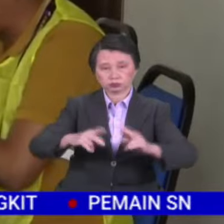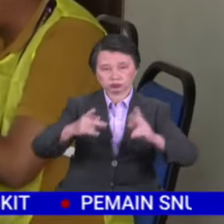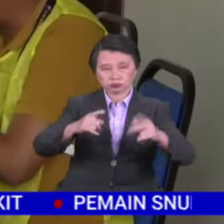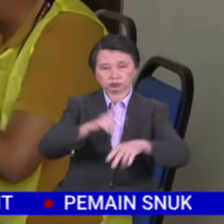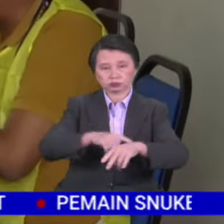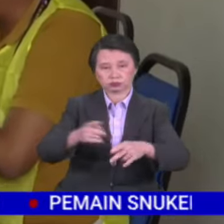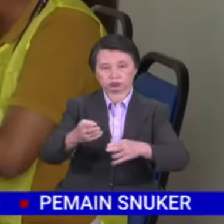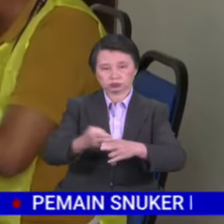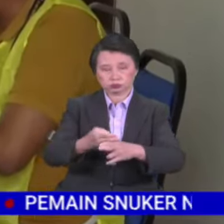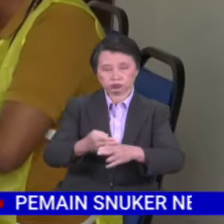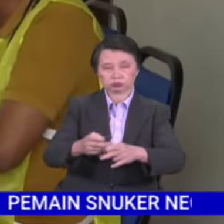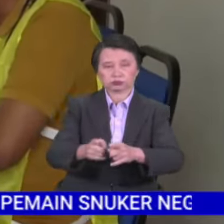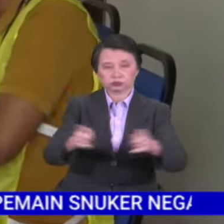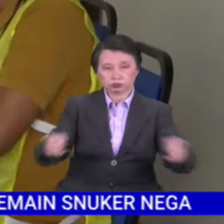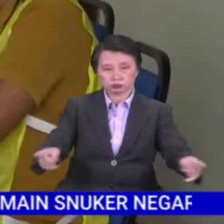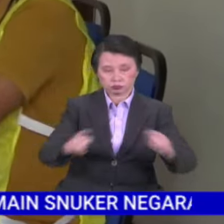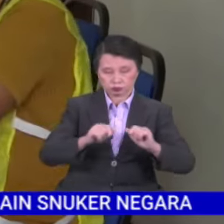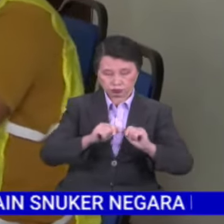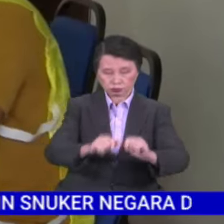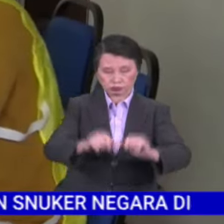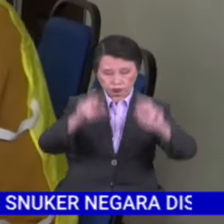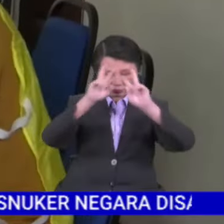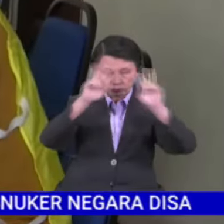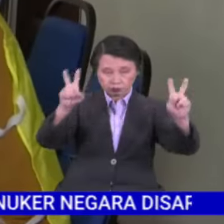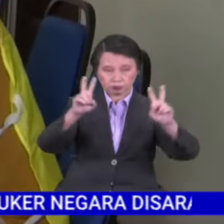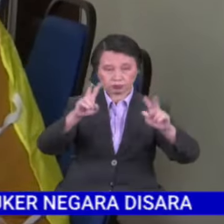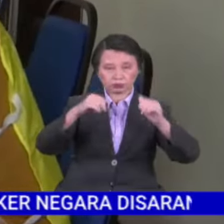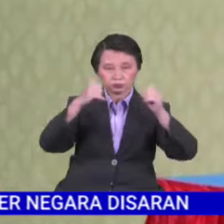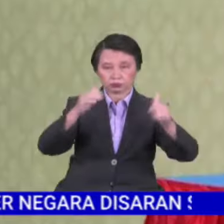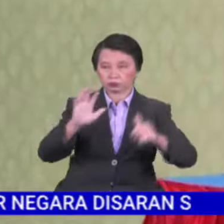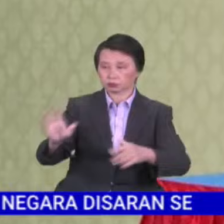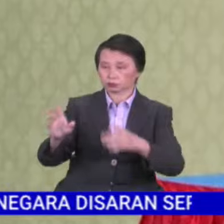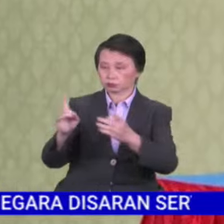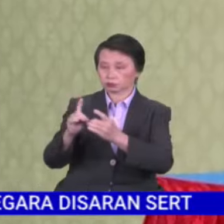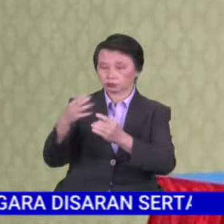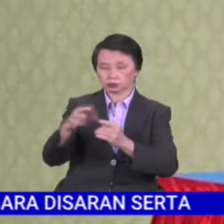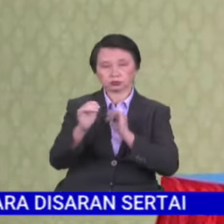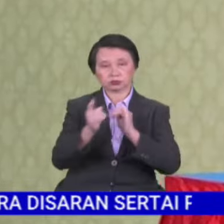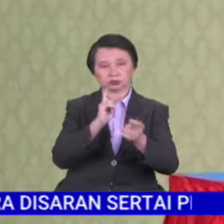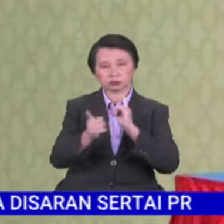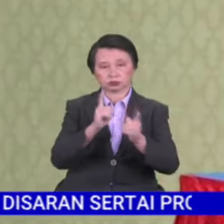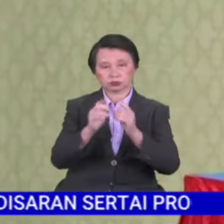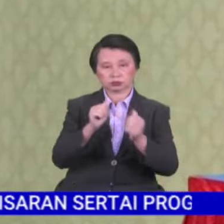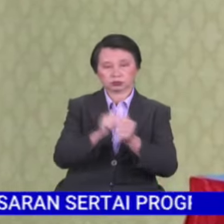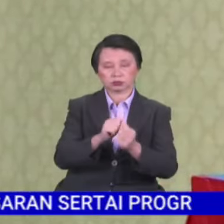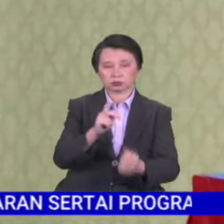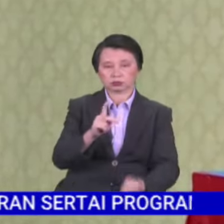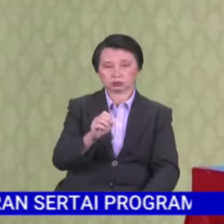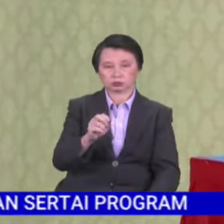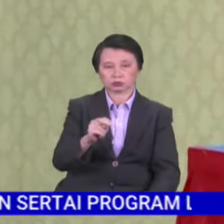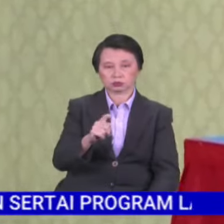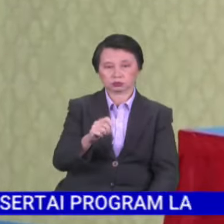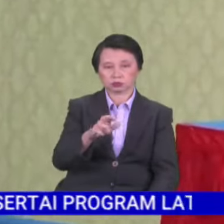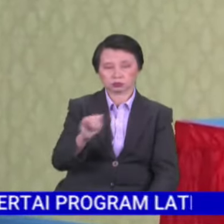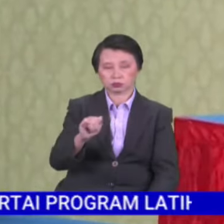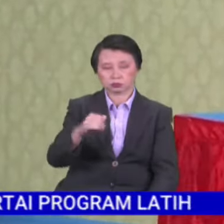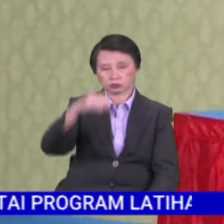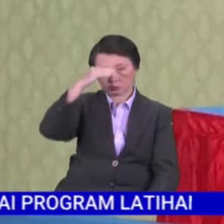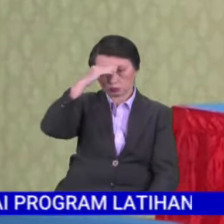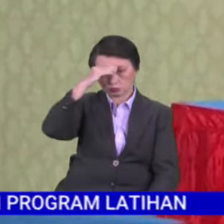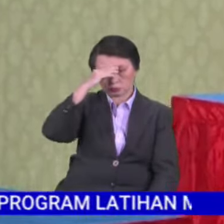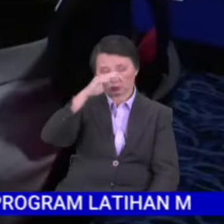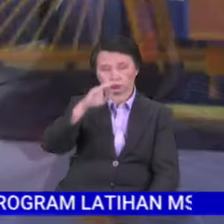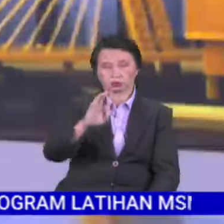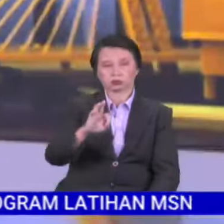jangka pendek dan panjang untuk mengekalkan ketenteraman awam. Beliau ditemui selepas temubual di Konti Johor FM.